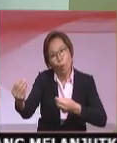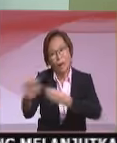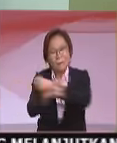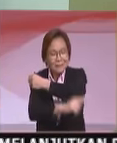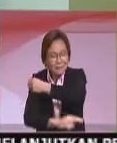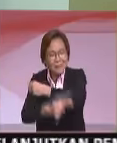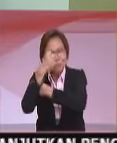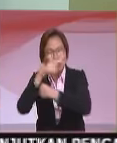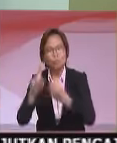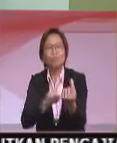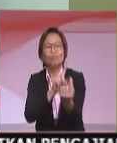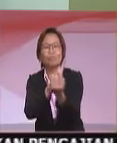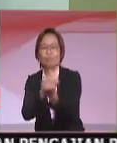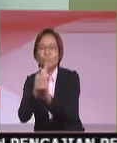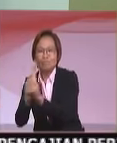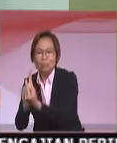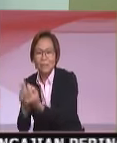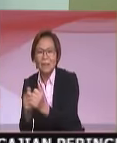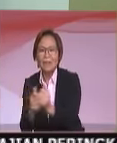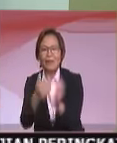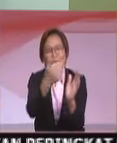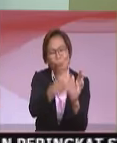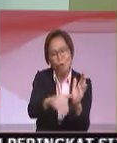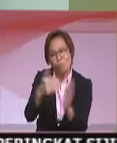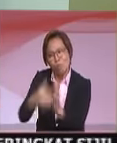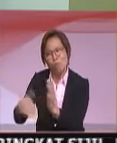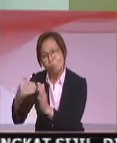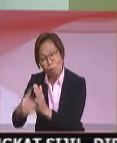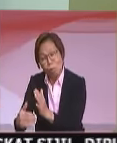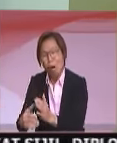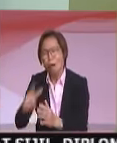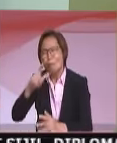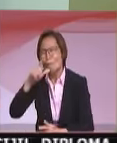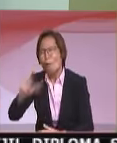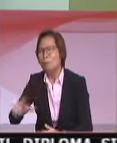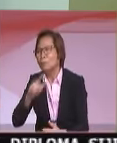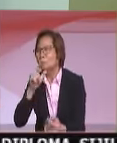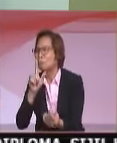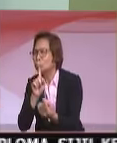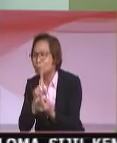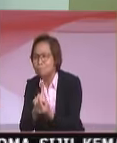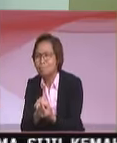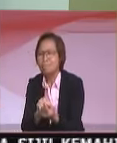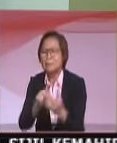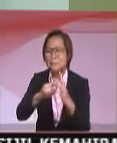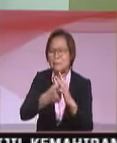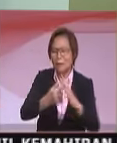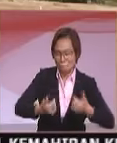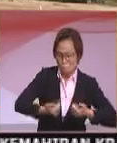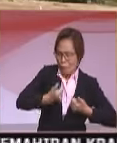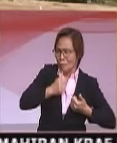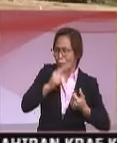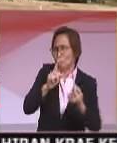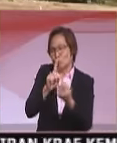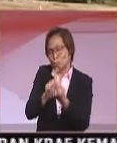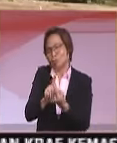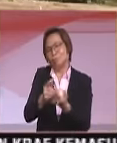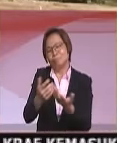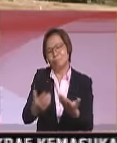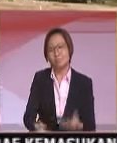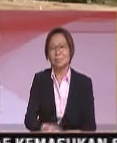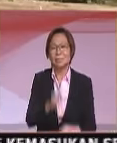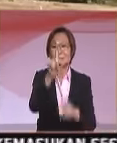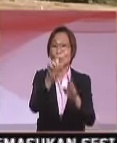negeri untuk berjumpa dengan sanak saudara yang dah lama kami tidak berjumpa, sejak hari raya lagi. Ini salah